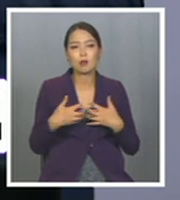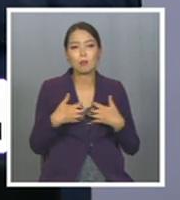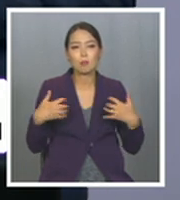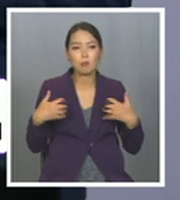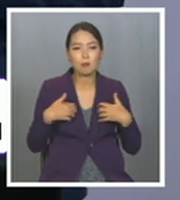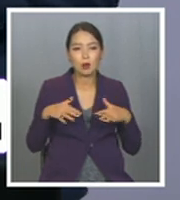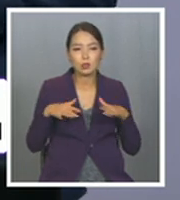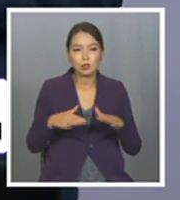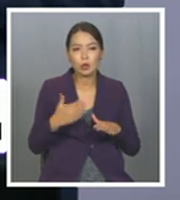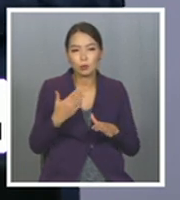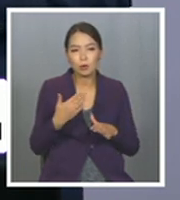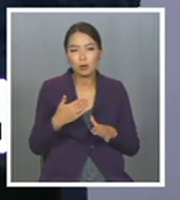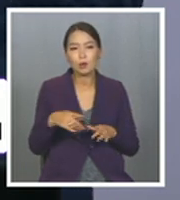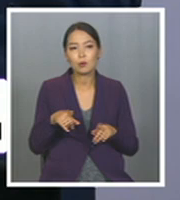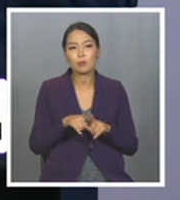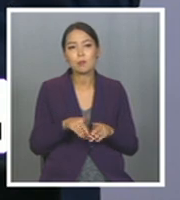болсо, мунай